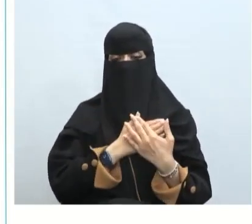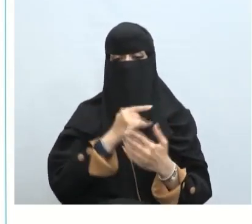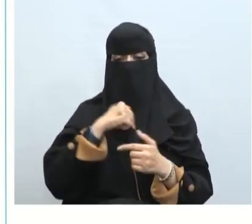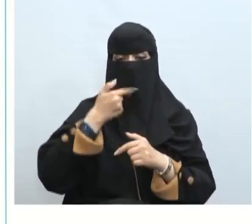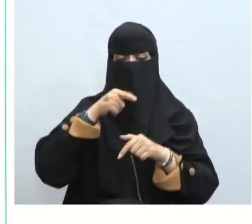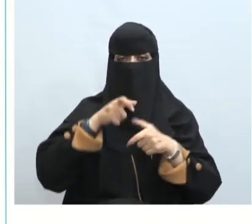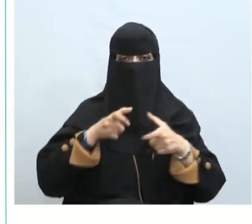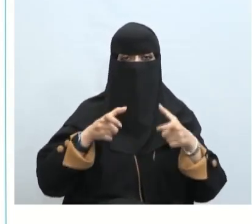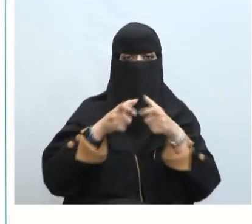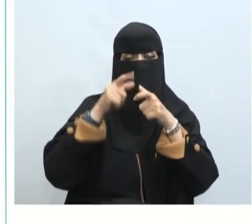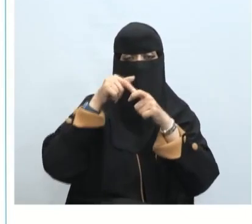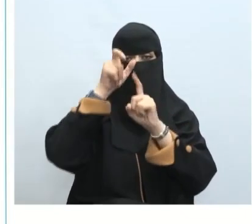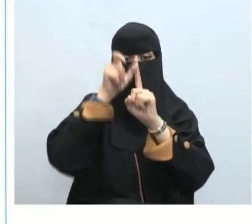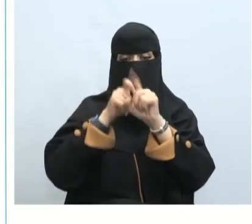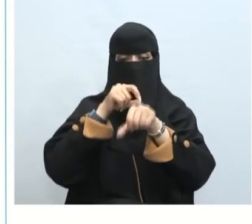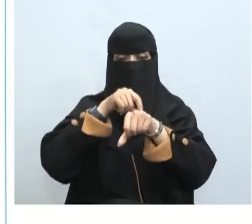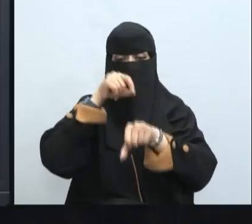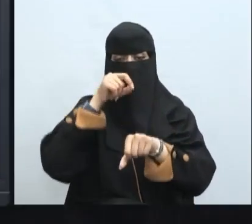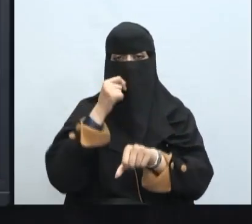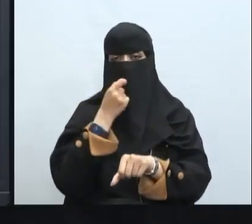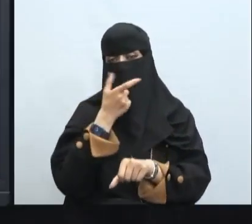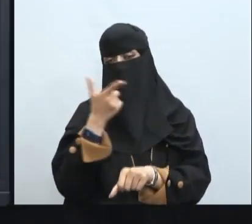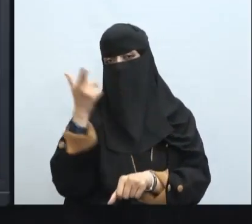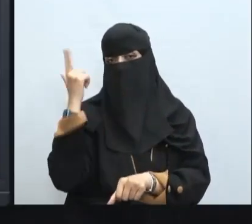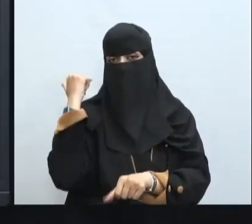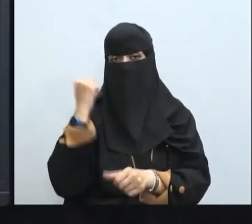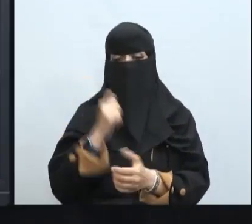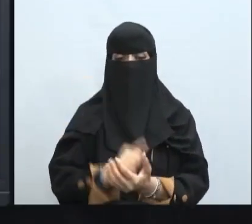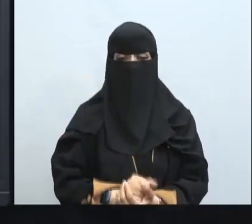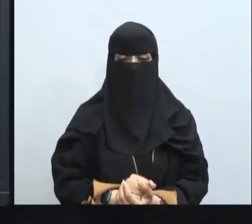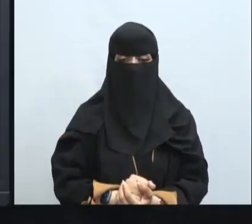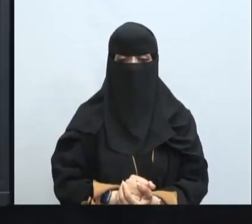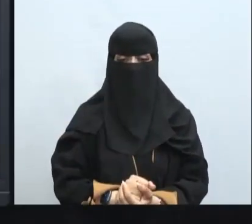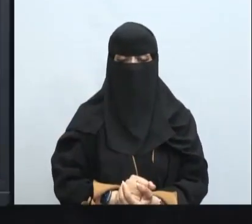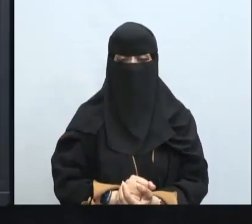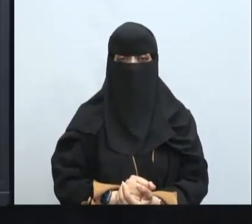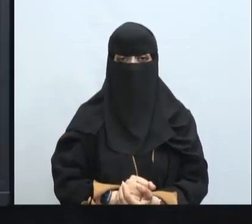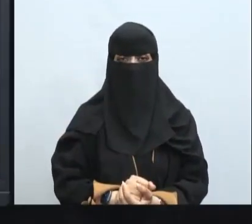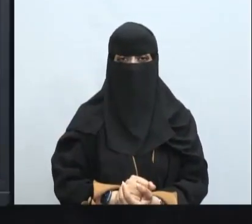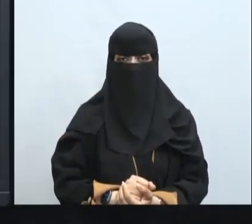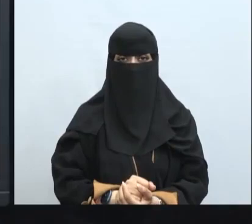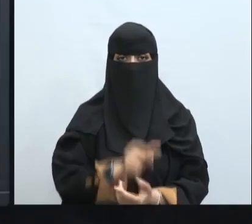الحب والخير عند المجموعات البشريه منذ القدم